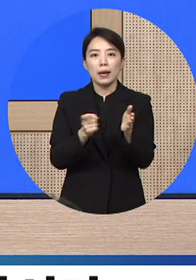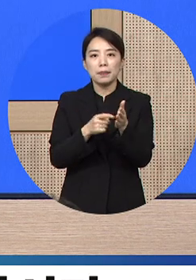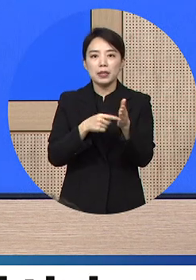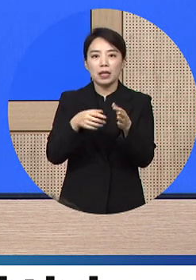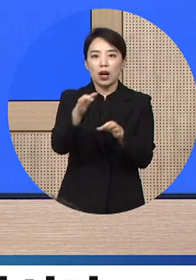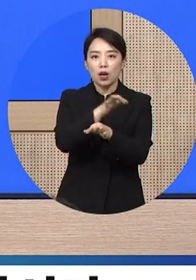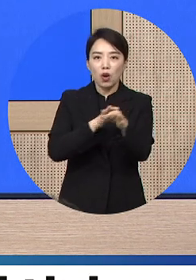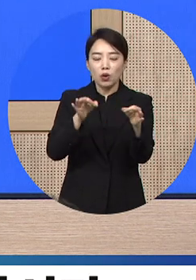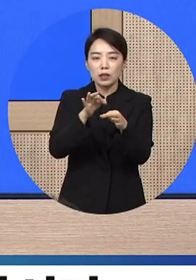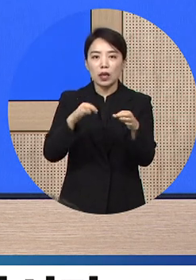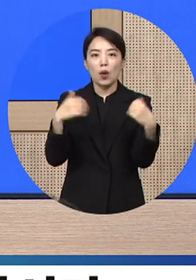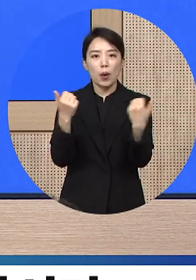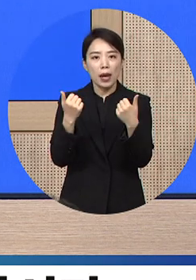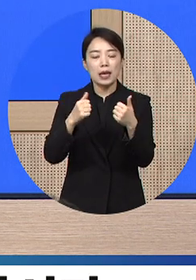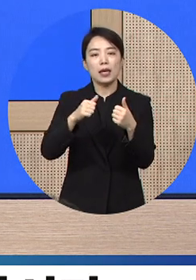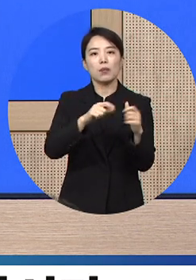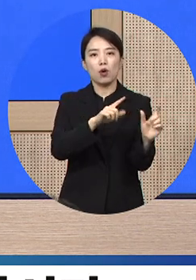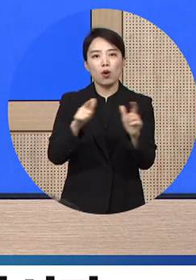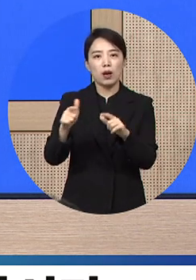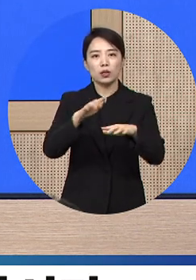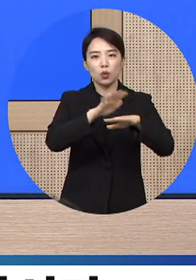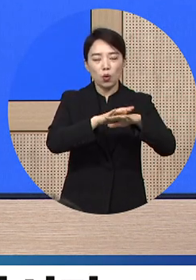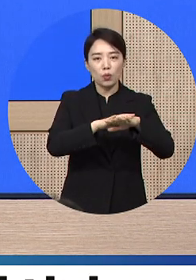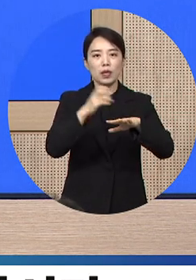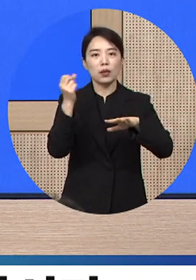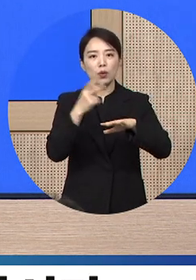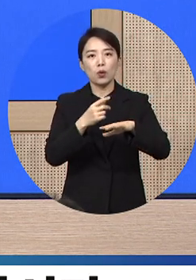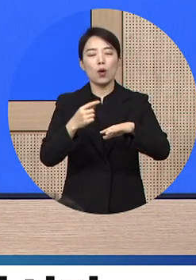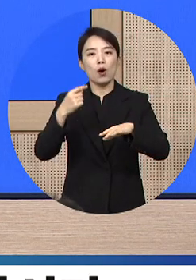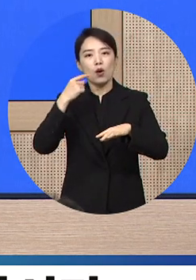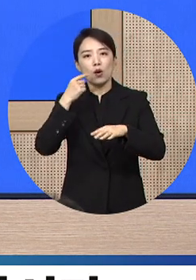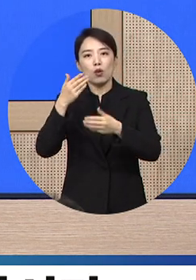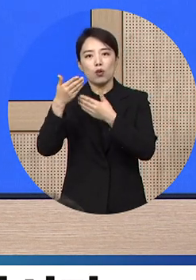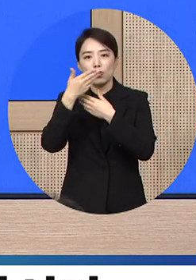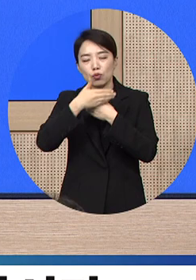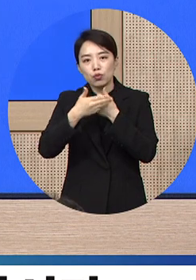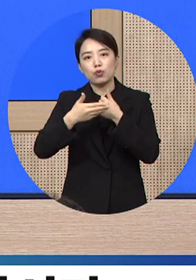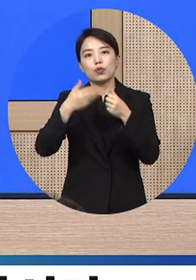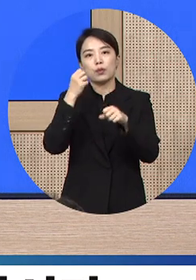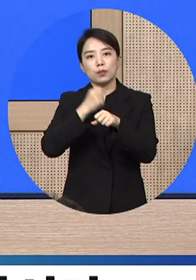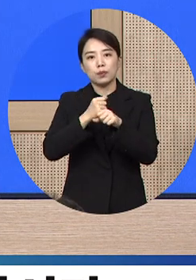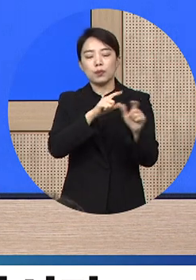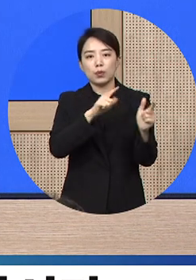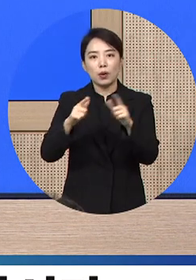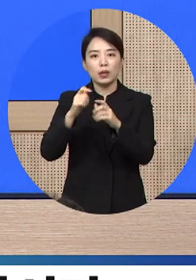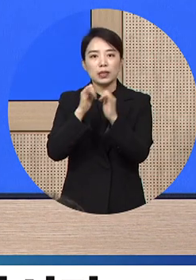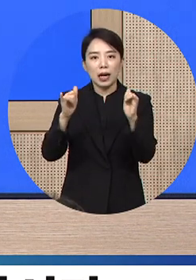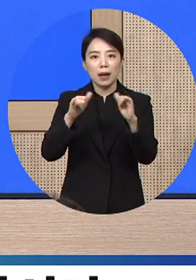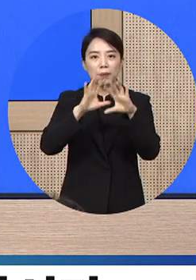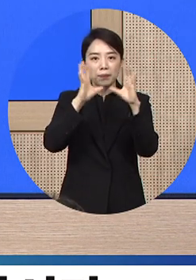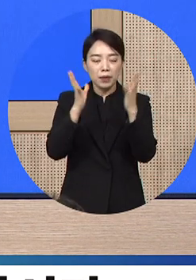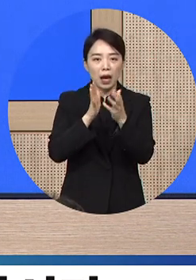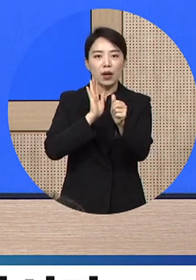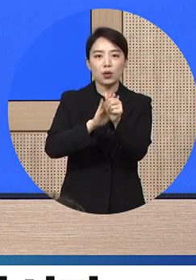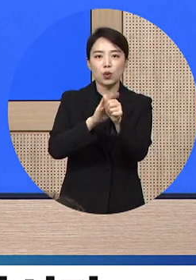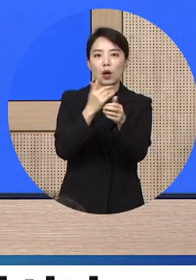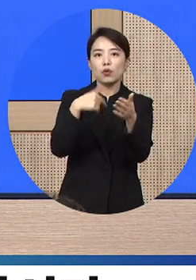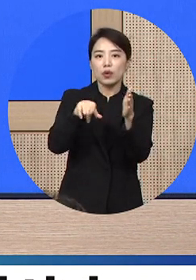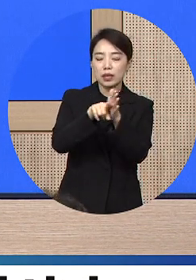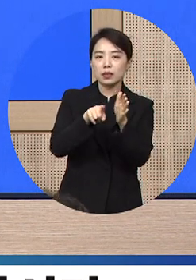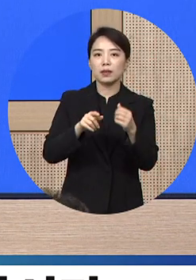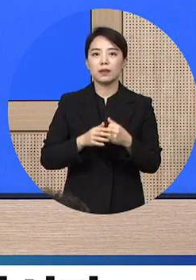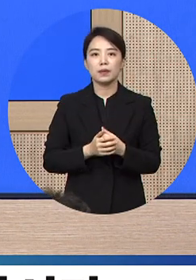농민, 어민, 양봉업자 또 여러 가지 그 민생회복을 위한 조치를 시작한 것부터 해서 지금에